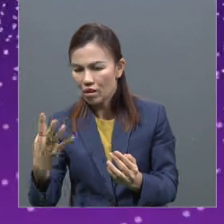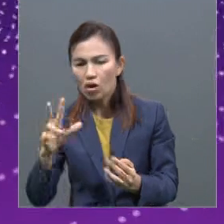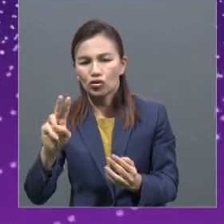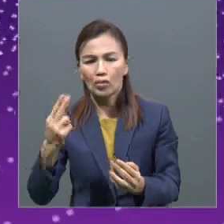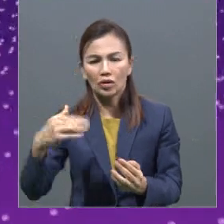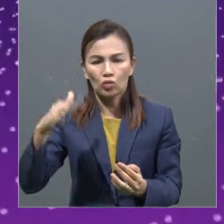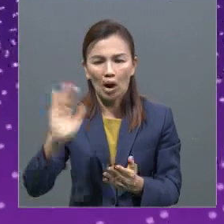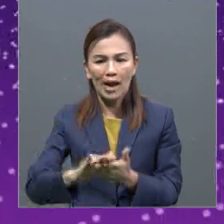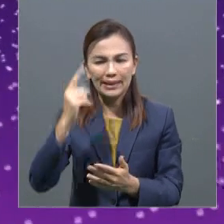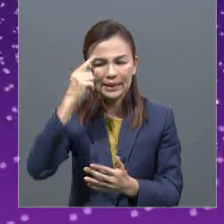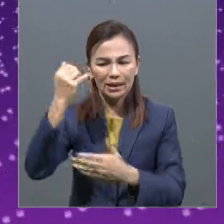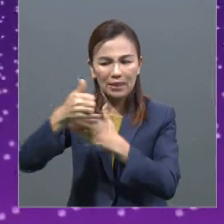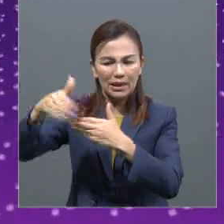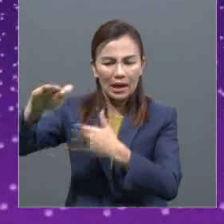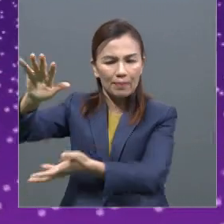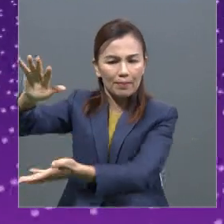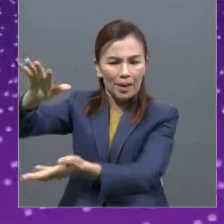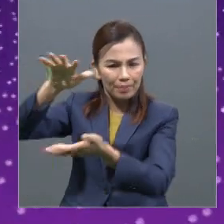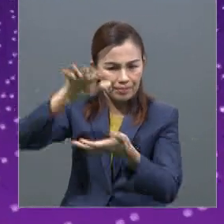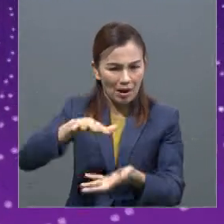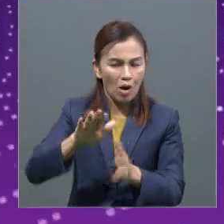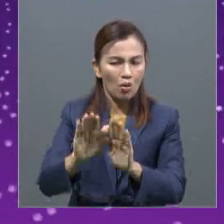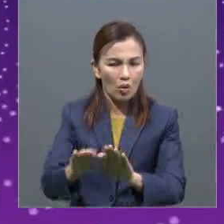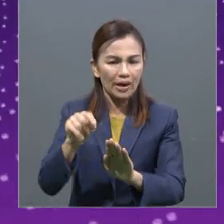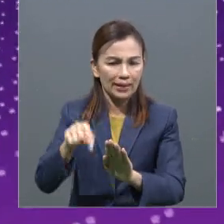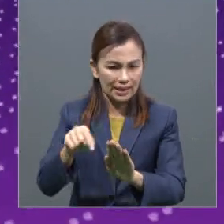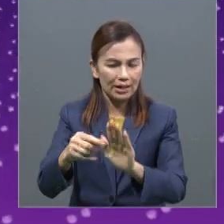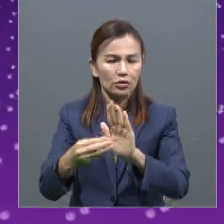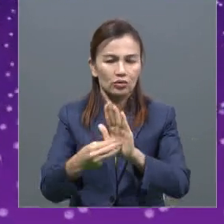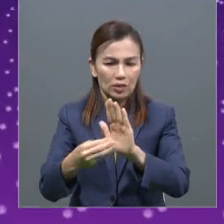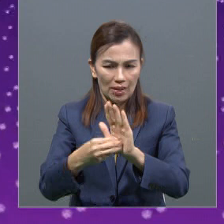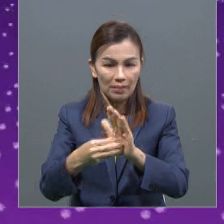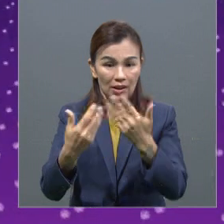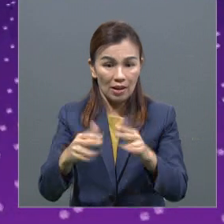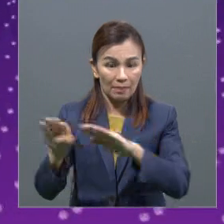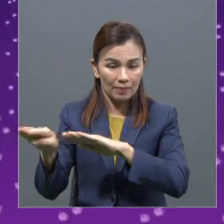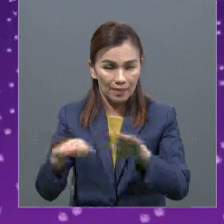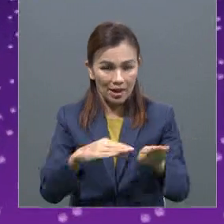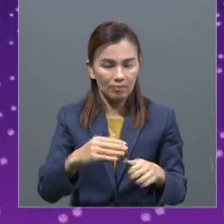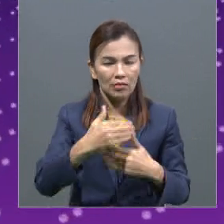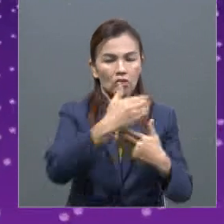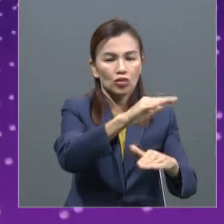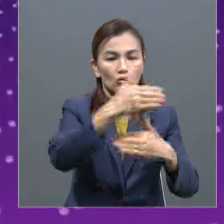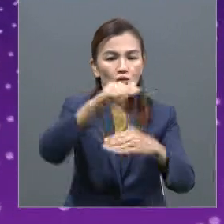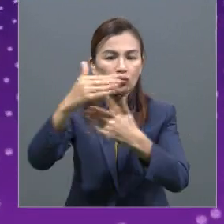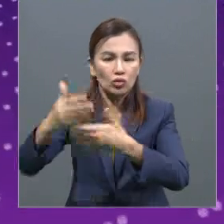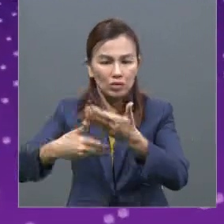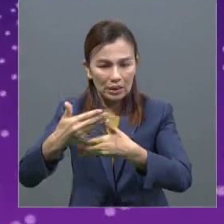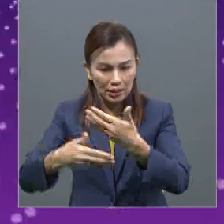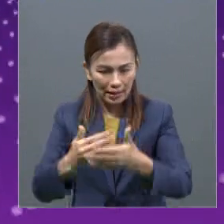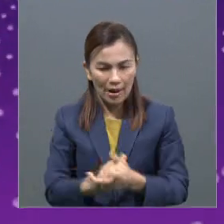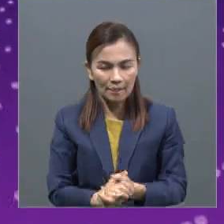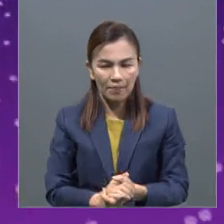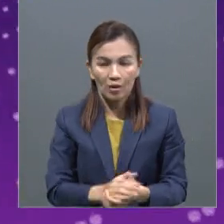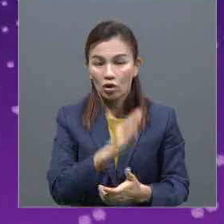นำเข้ามาจากประเทศเพื่อนบ้านแล้วก็มาเก็บไว้ในโกดังกลางกรุงจากนั้นเตรียมที่จะกระจายส่งให้กับลูกค้าแล้วก็ถ้า